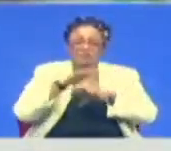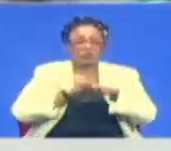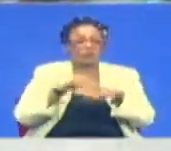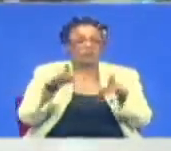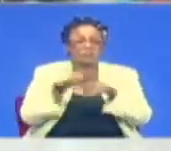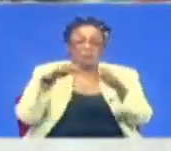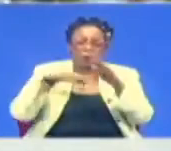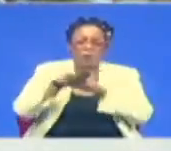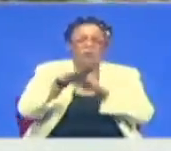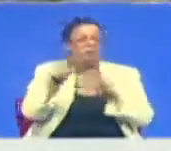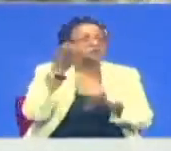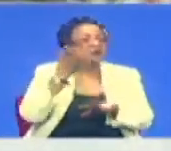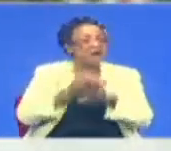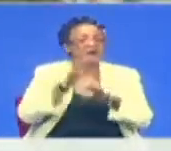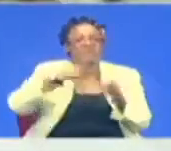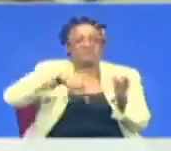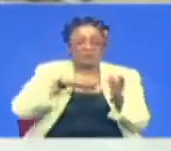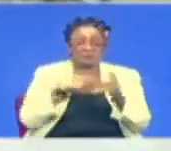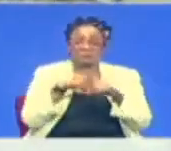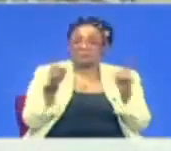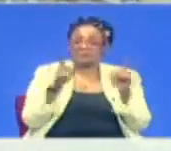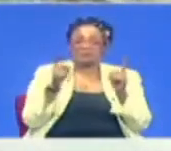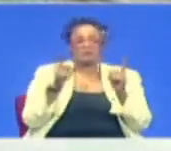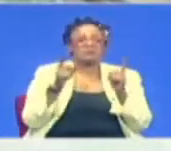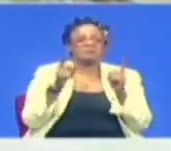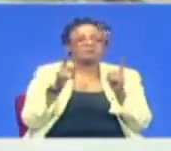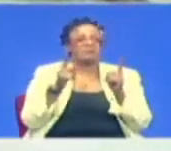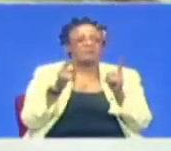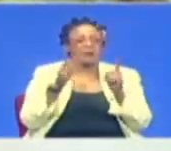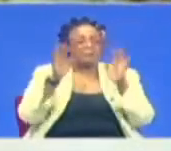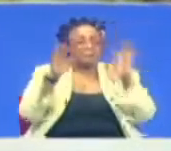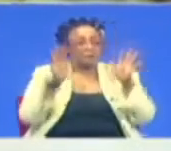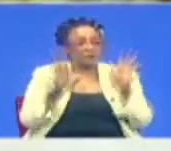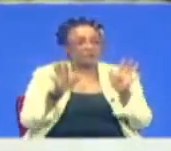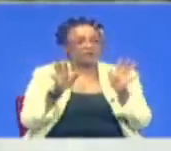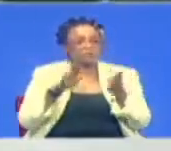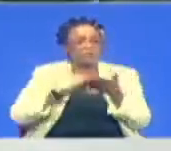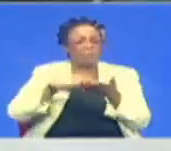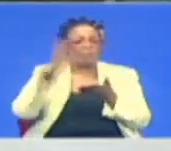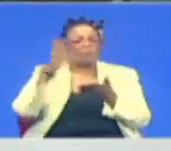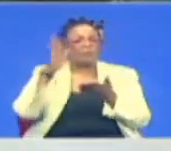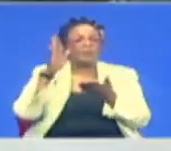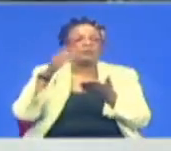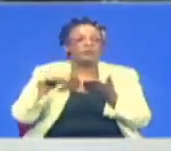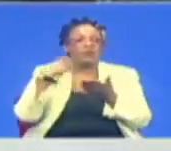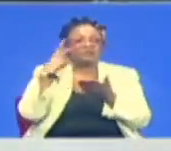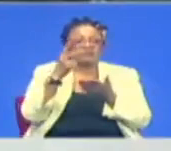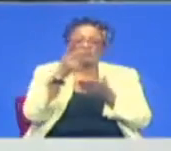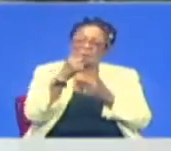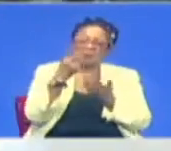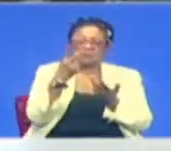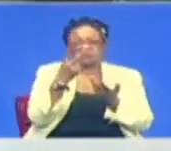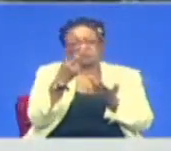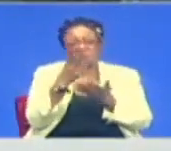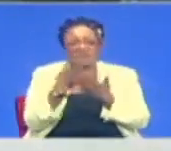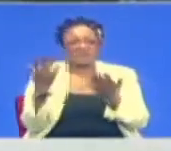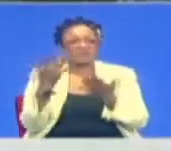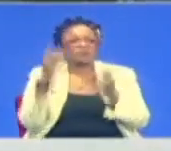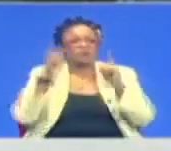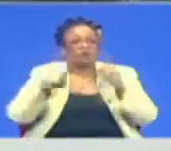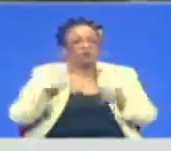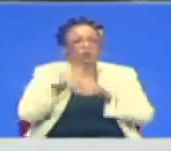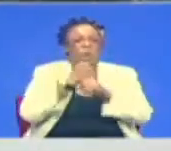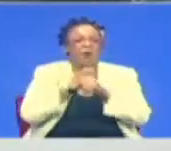ni vigumu sana kwetu kuliregesha lile goli, lakini nafikiri muhimu kabisa ni kwamba tumeona vitu mbili tatu ambazo tunafaa kufanyia kazi